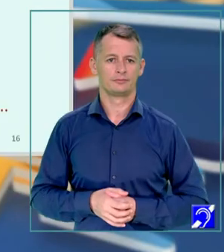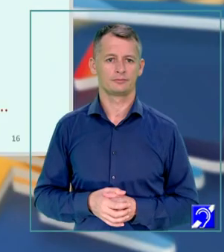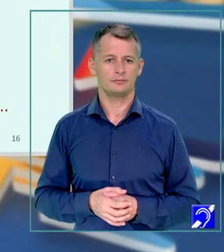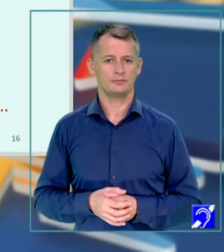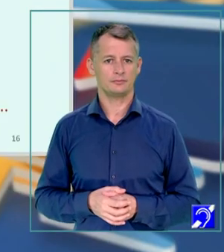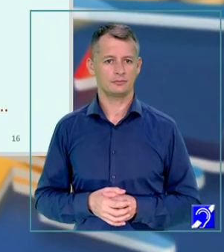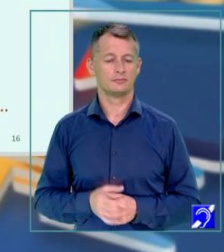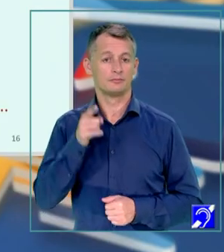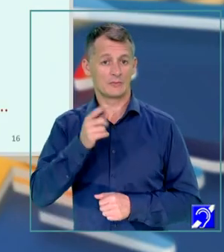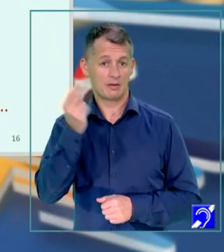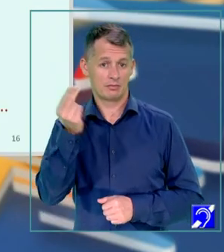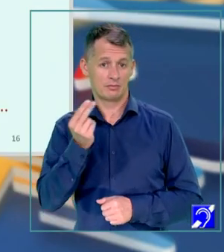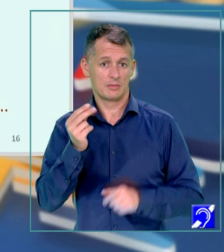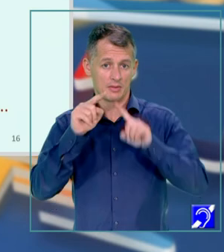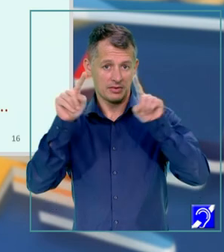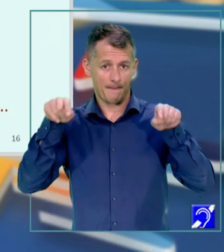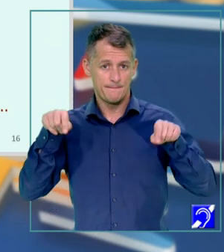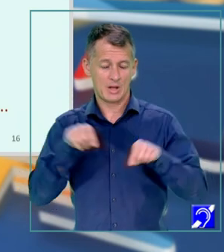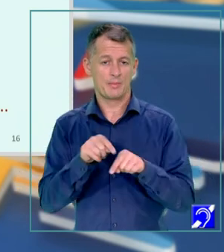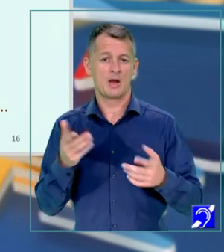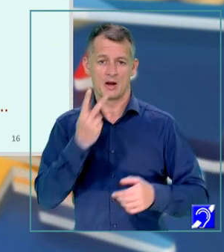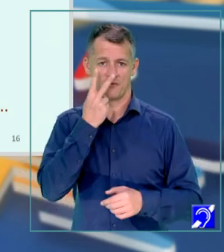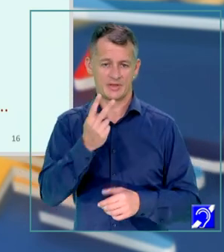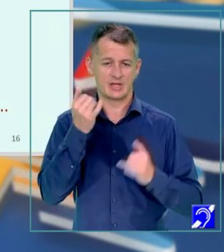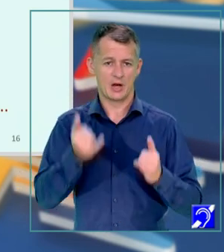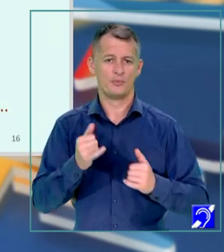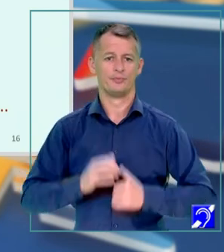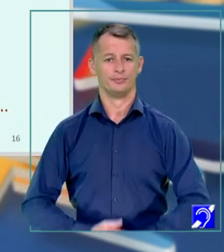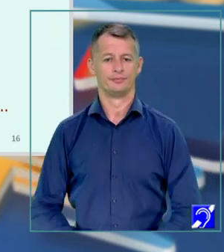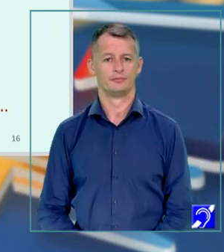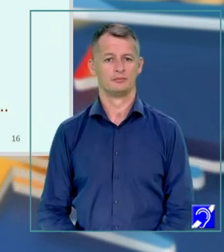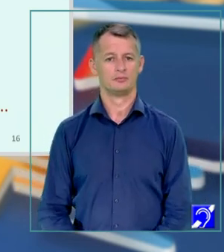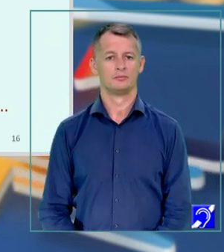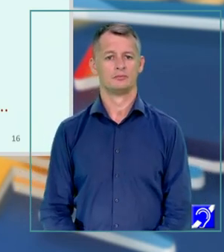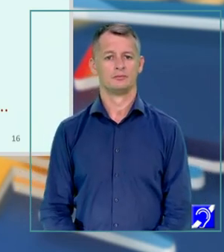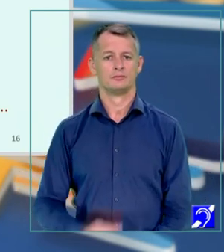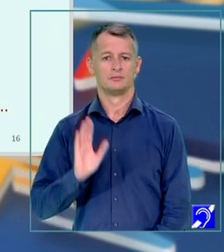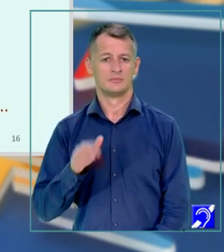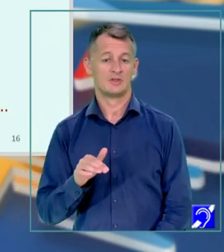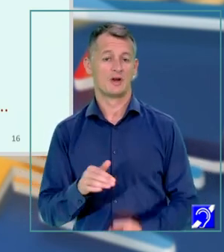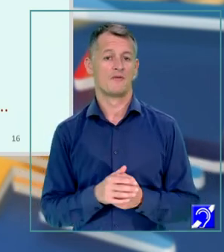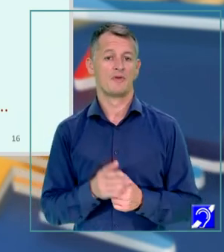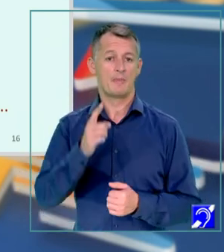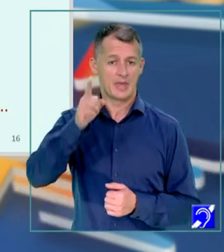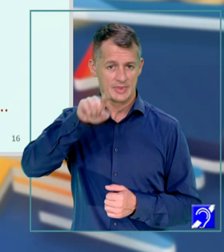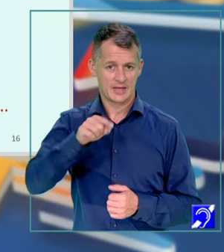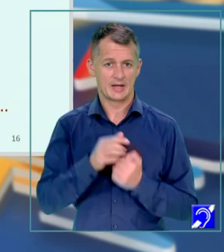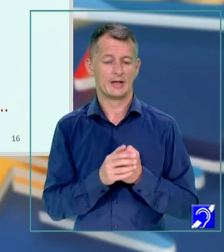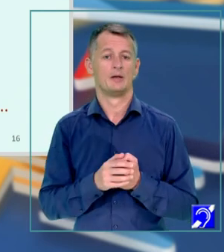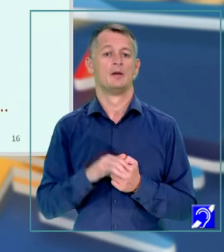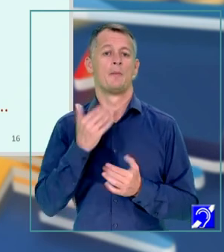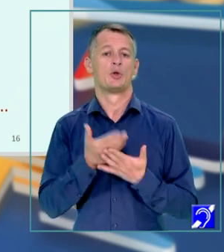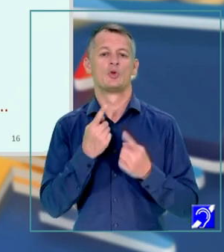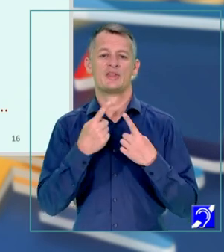în tabelul pe care îl vedeți în acest moment avem integrat nedefinită pentru diverse